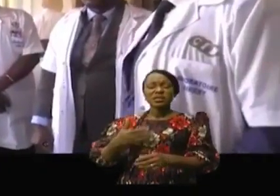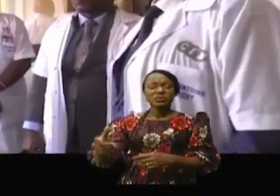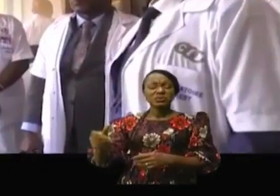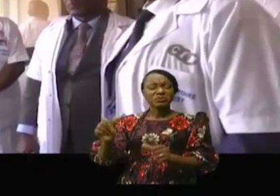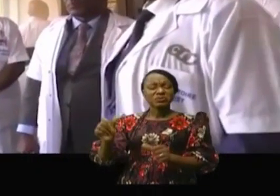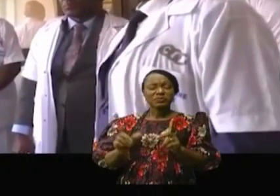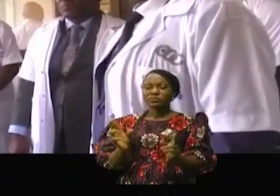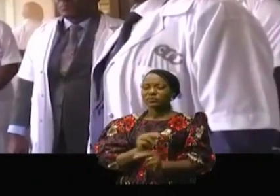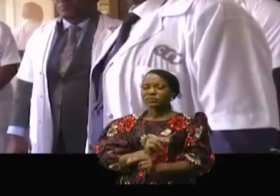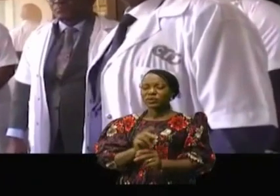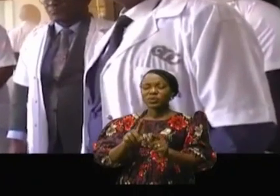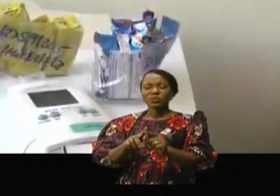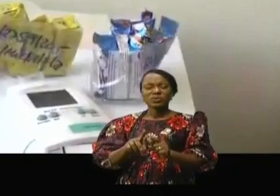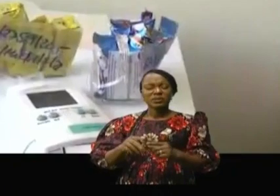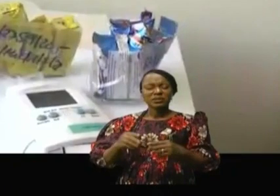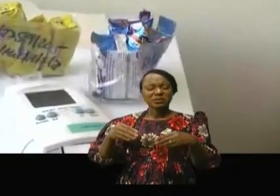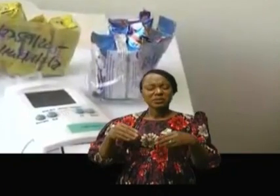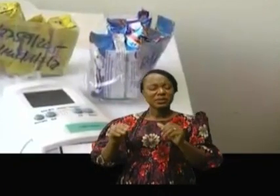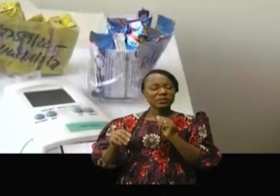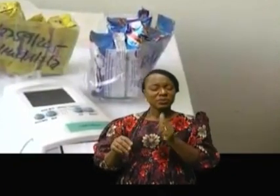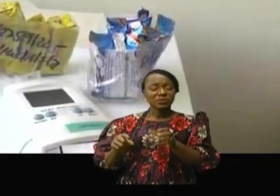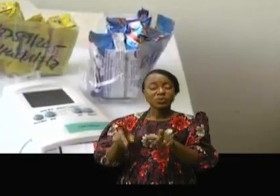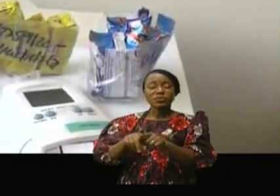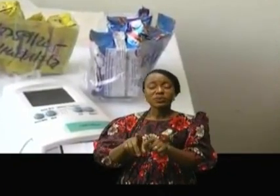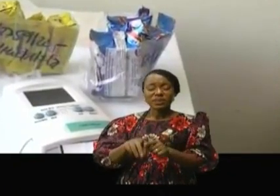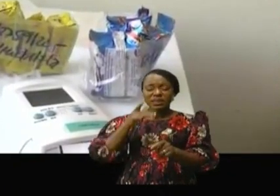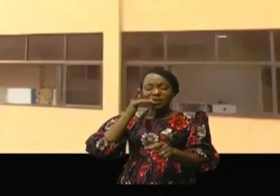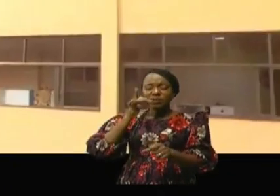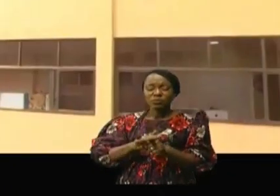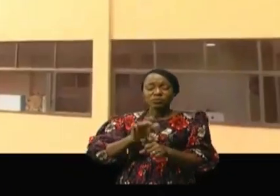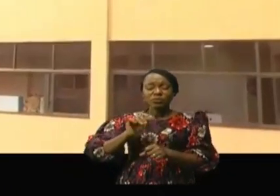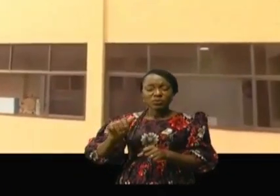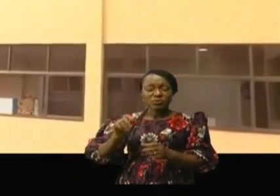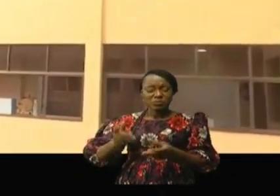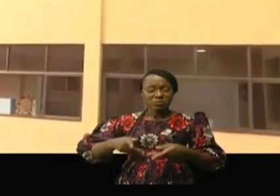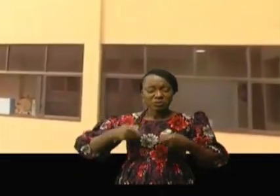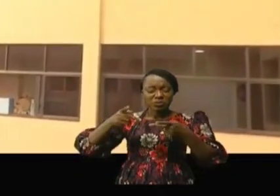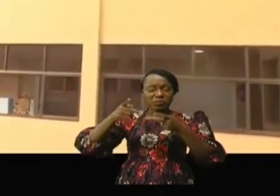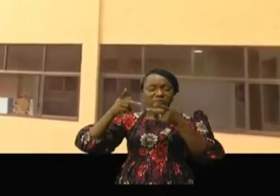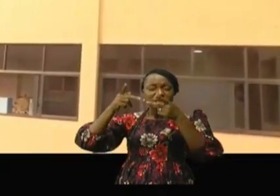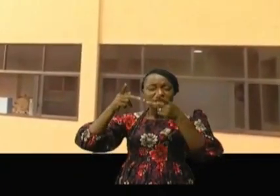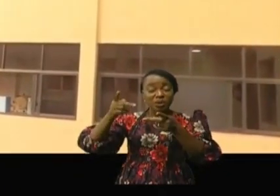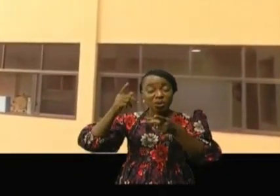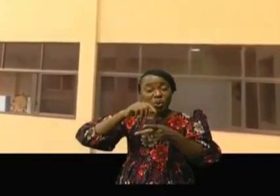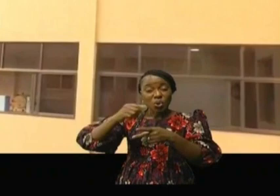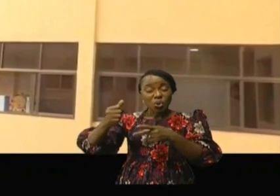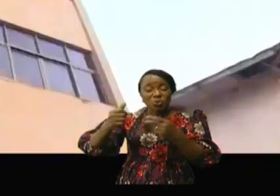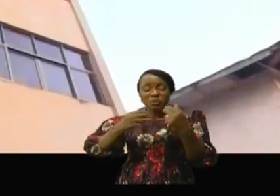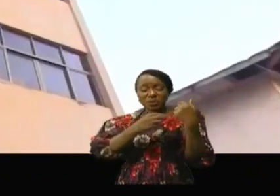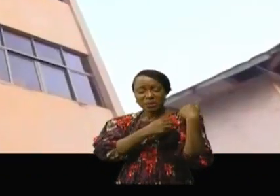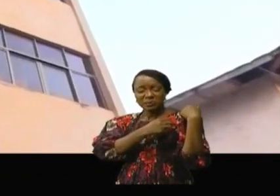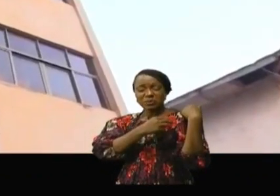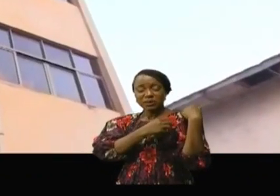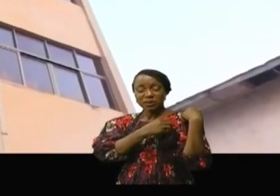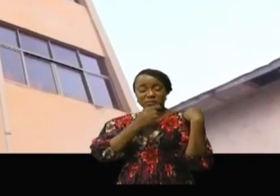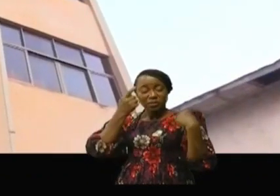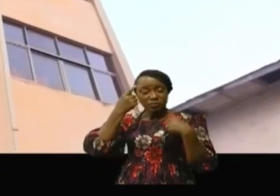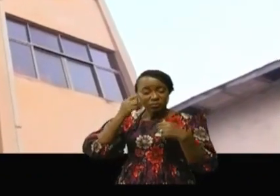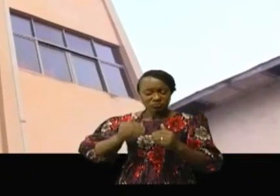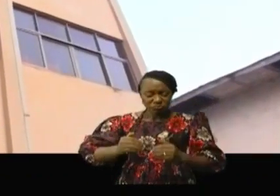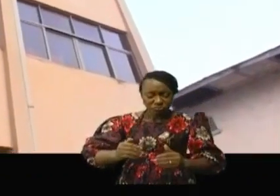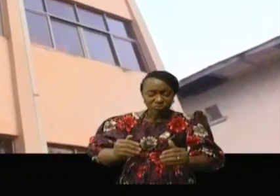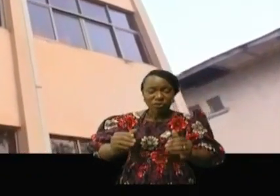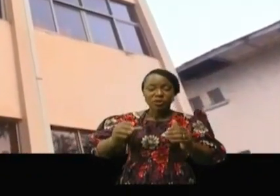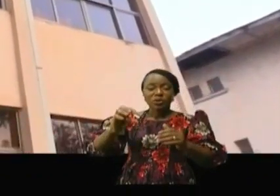périmés sur le marché. Il a par ailleurs promis de mener son plaidoyer auprès des autorités nationales pour l'achèvement rapide